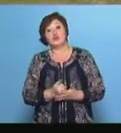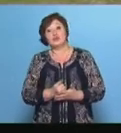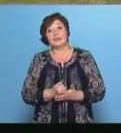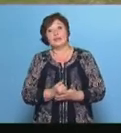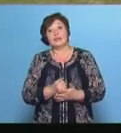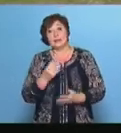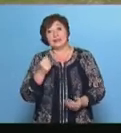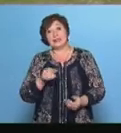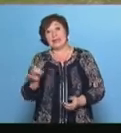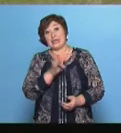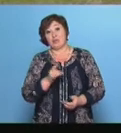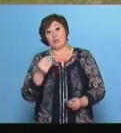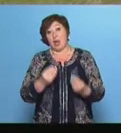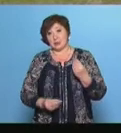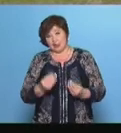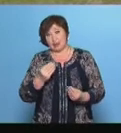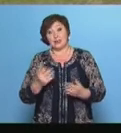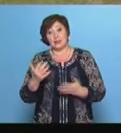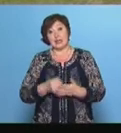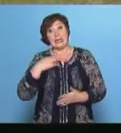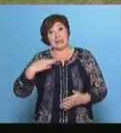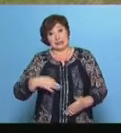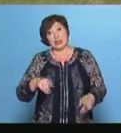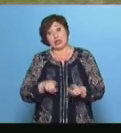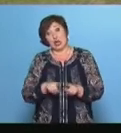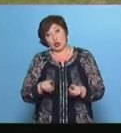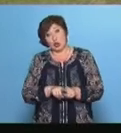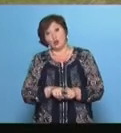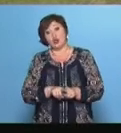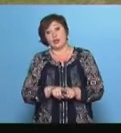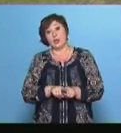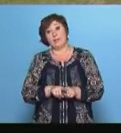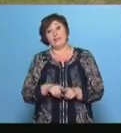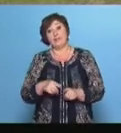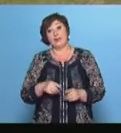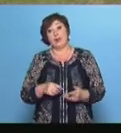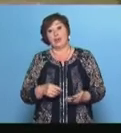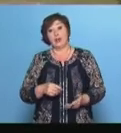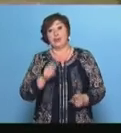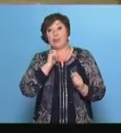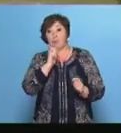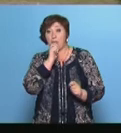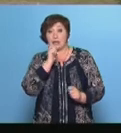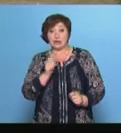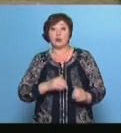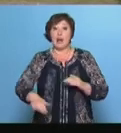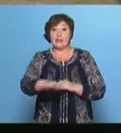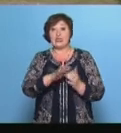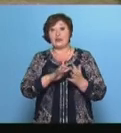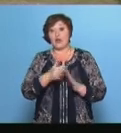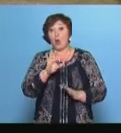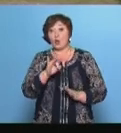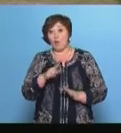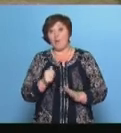игр республиканских. И сын у меня тоже этот серебряный призер в спринте. Площадка в деревне Орлова позволяет